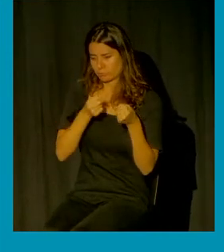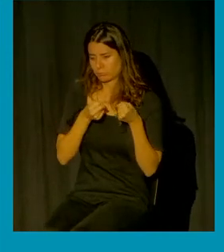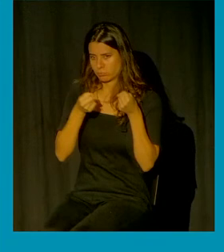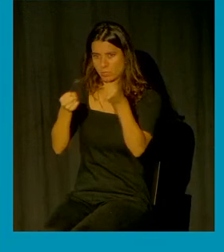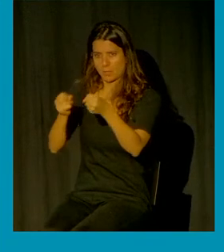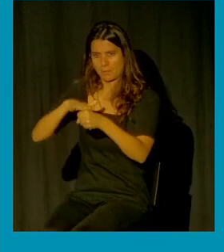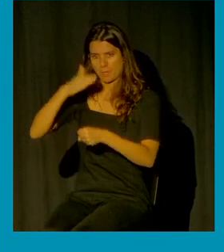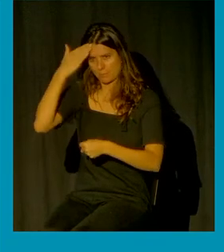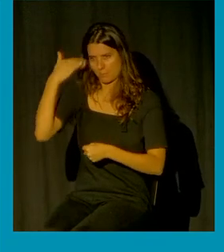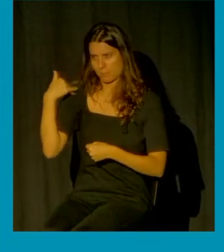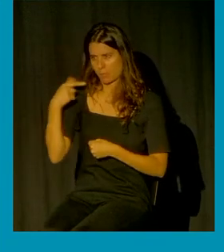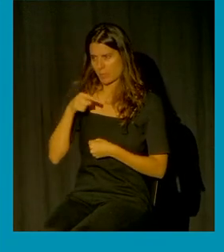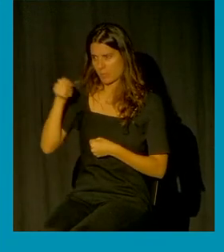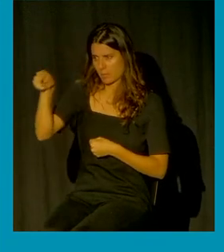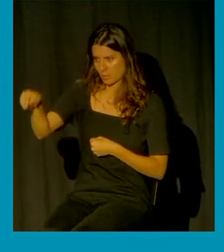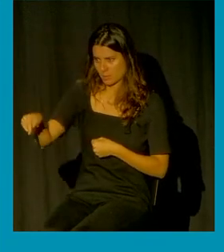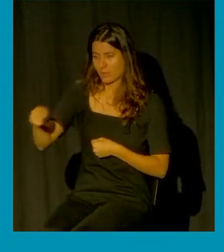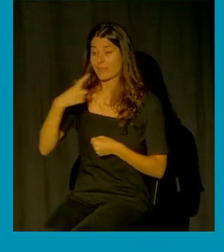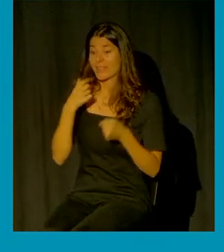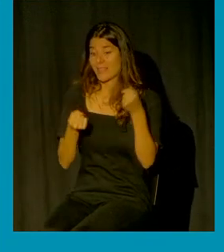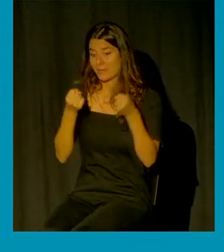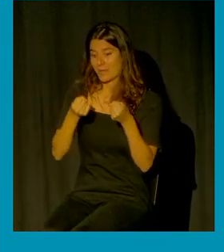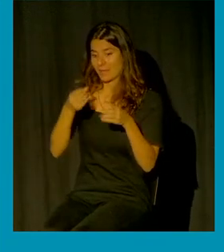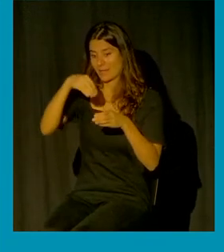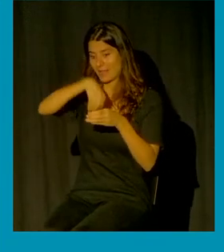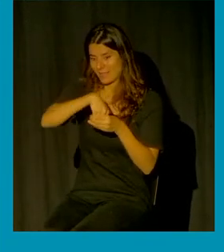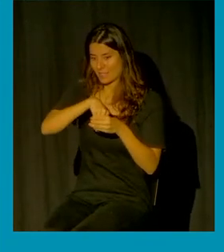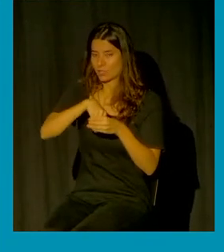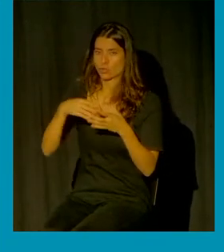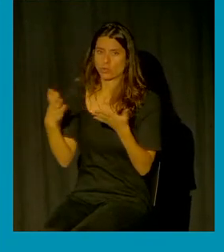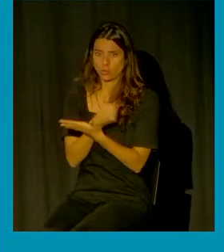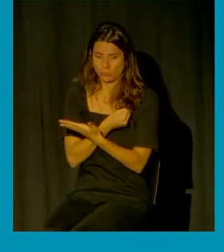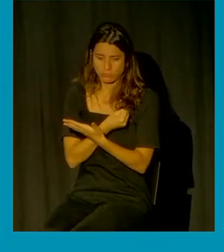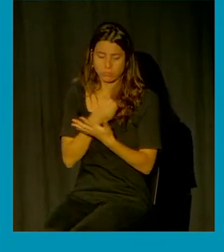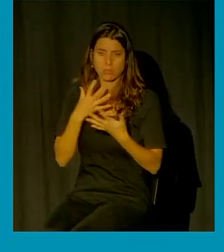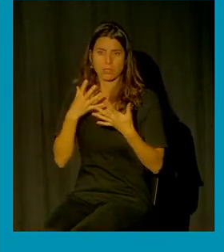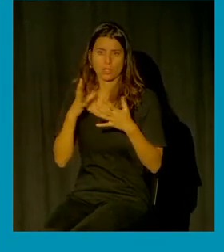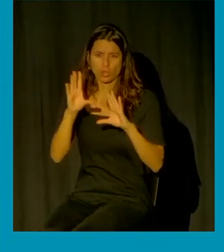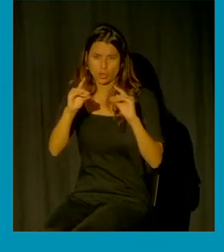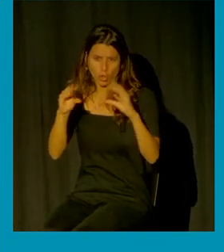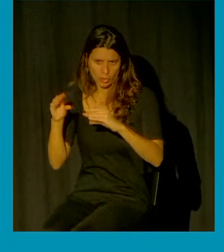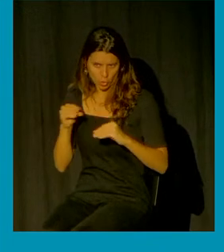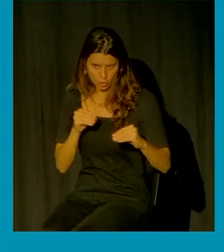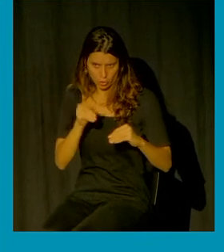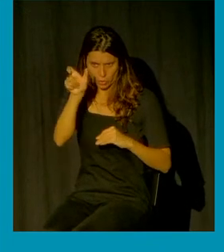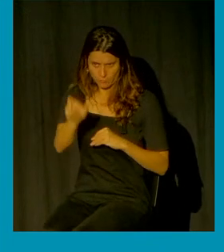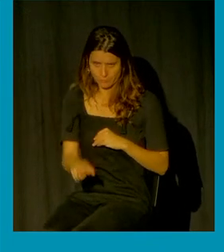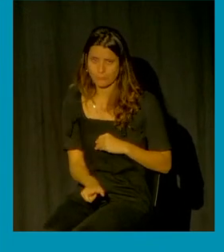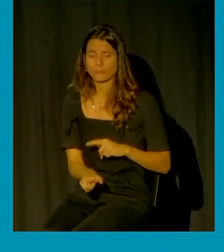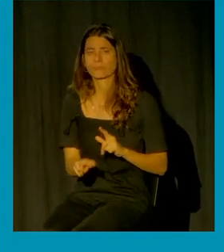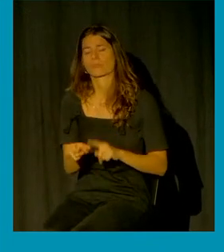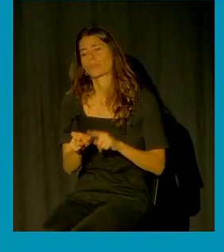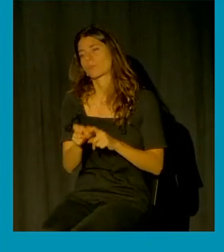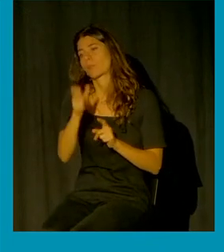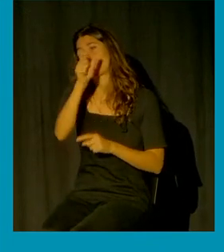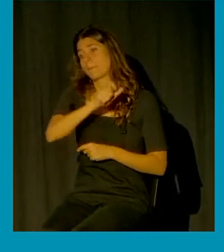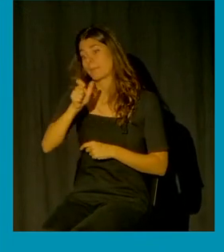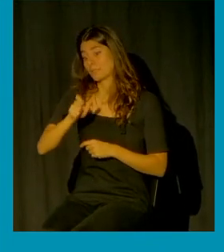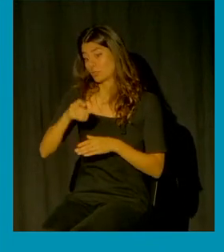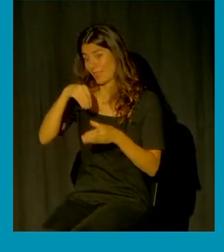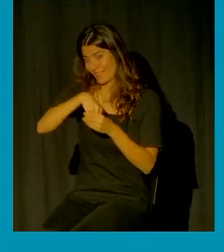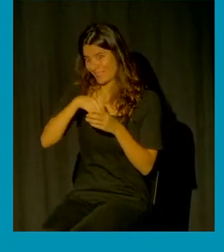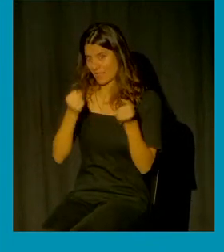el coneixement estant dins del vehicle va començar a ser magrejada pels integrants del vehicle i els integrants d'aquell vehicle van